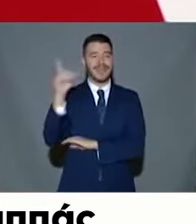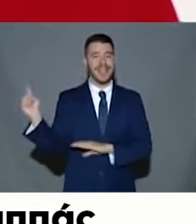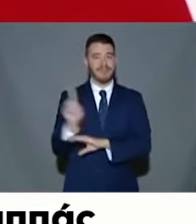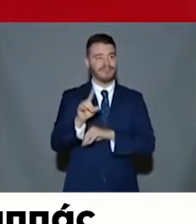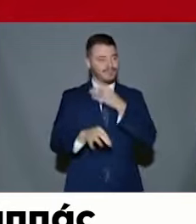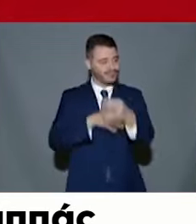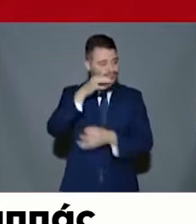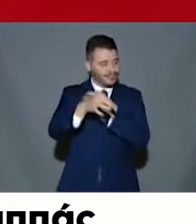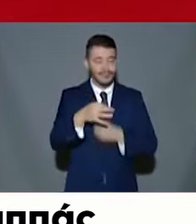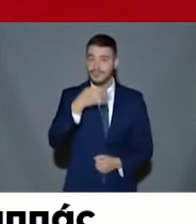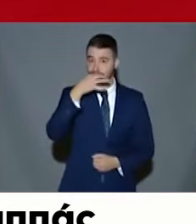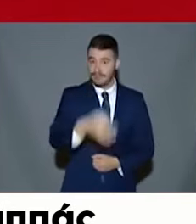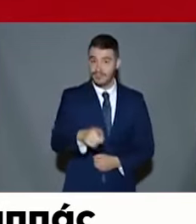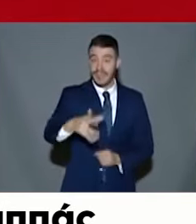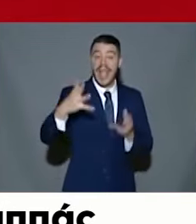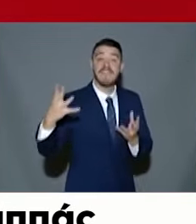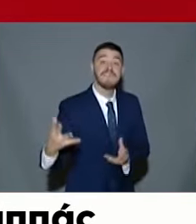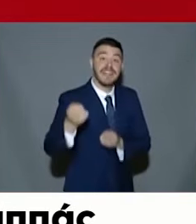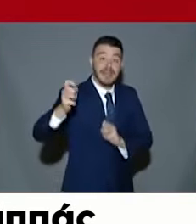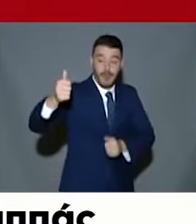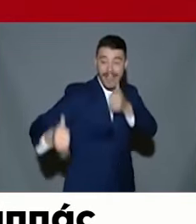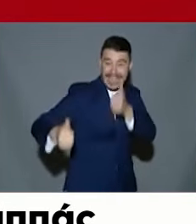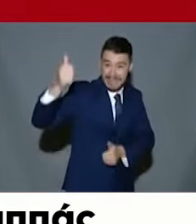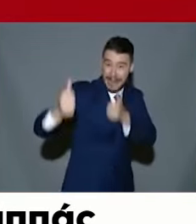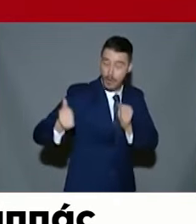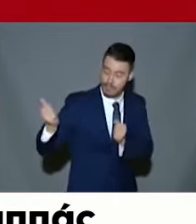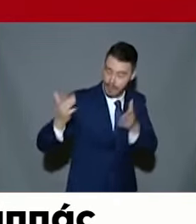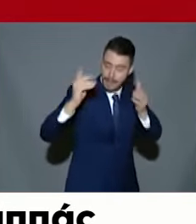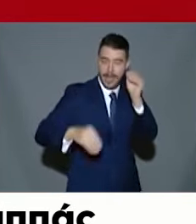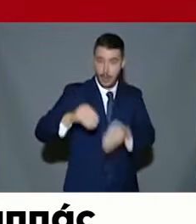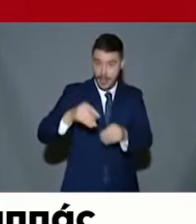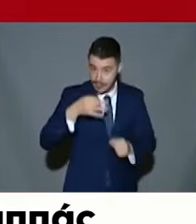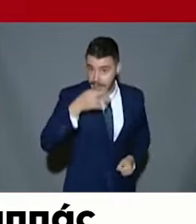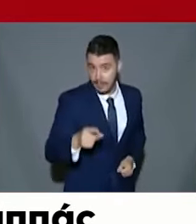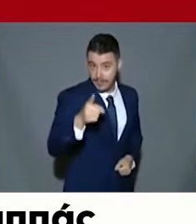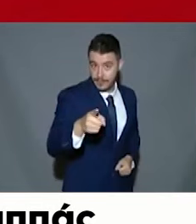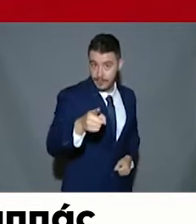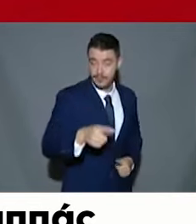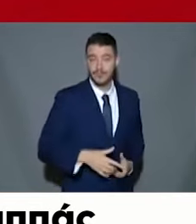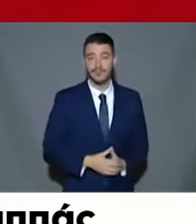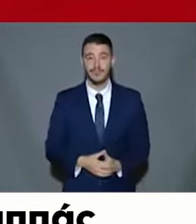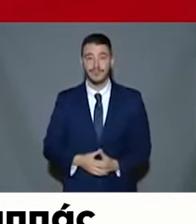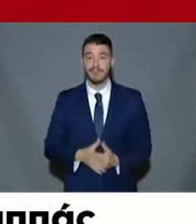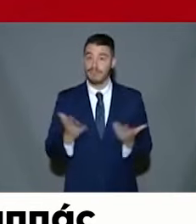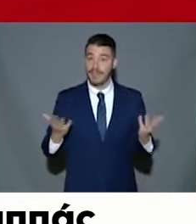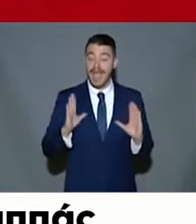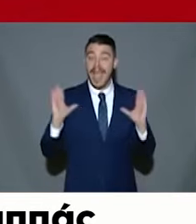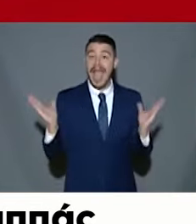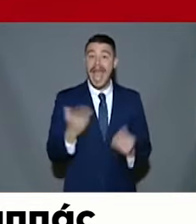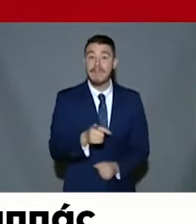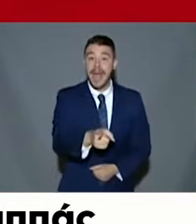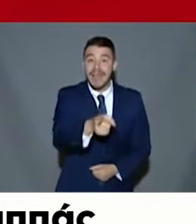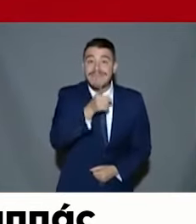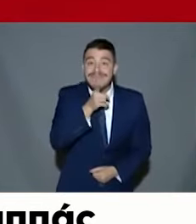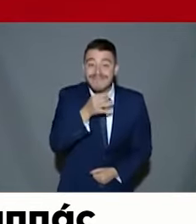έφυγαν. Υπονόμευαν και τον Τσίπρα, υπονόμευαν κατά το αφήγημα. Υπονόμευαν και τον Κασελάκη. Αυτοί έφυγαν.